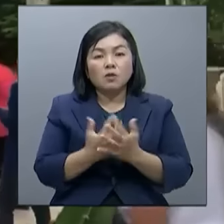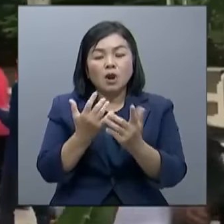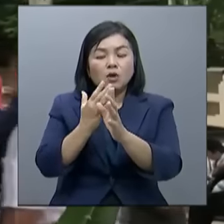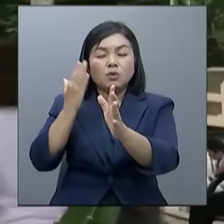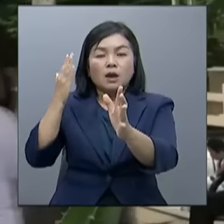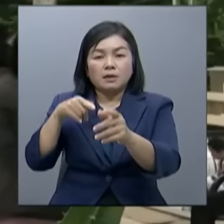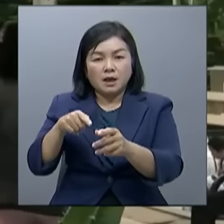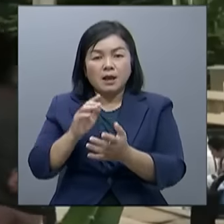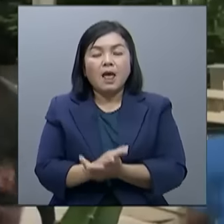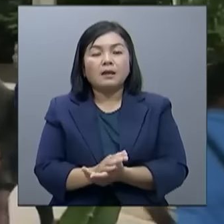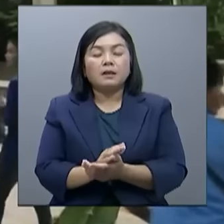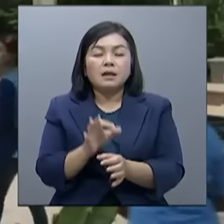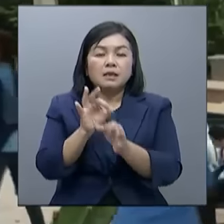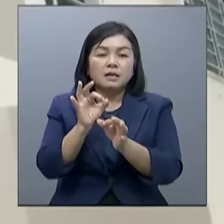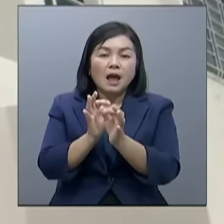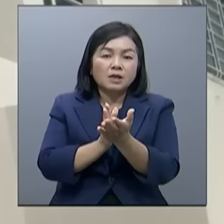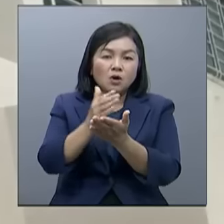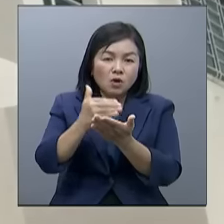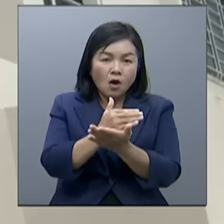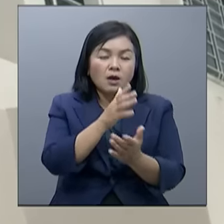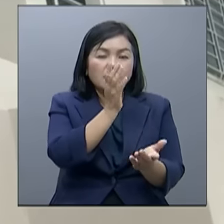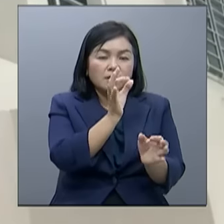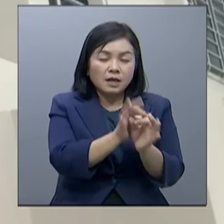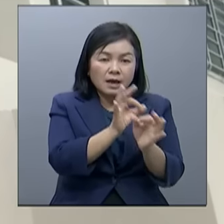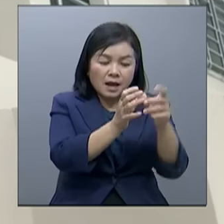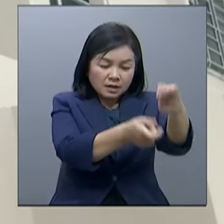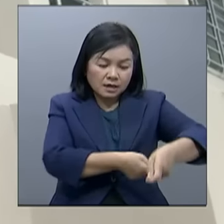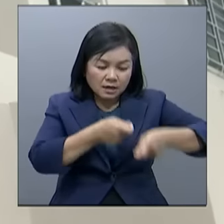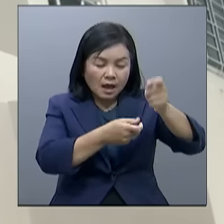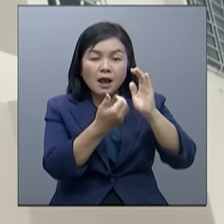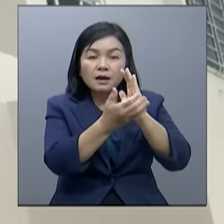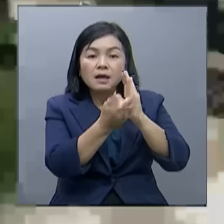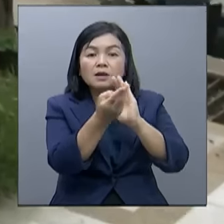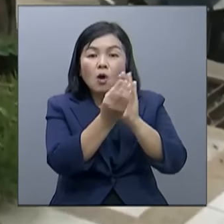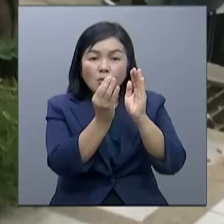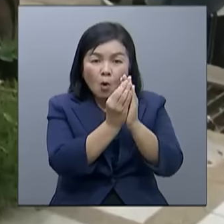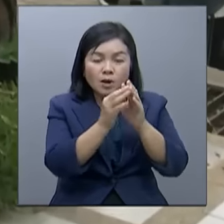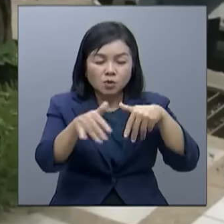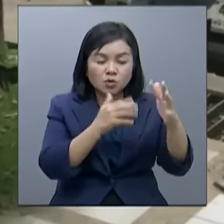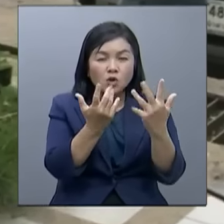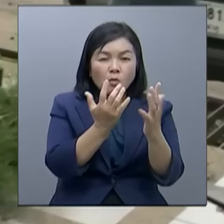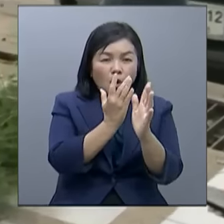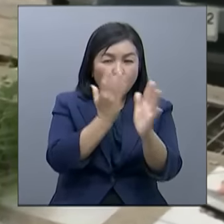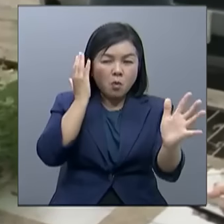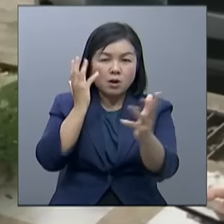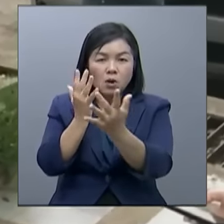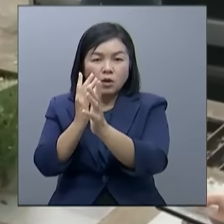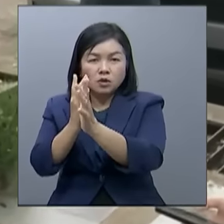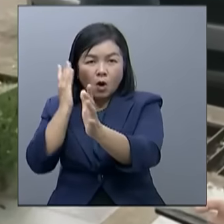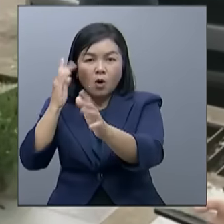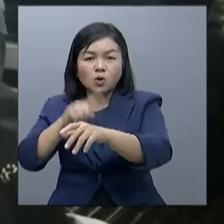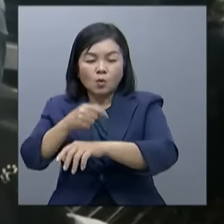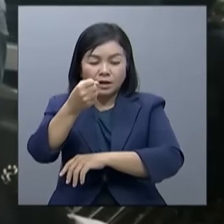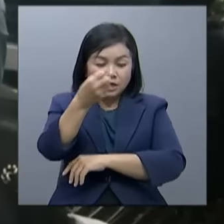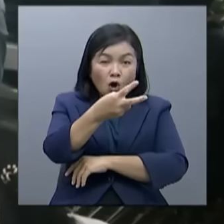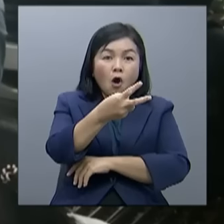ที่ออมสินนะคะและธกส.ที่หนองบัวลำพูก็มีคนคึกคักค่ะหลายคนออกจากบ้านมาตั้งแต่ตี